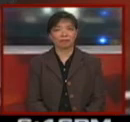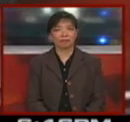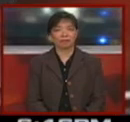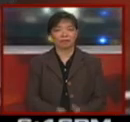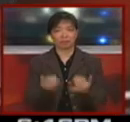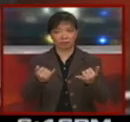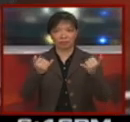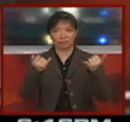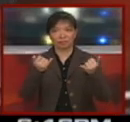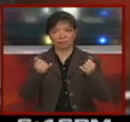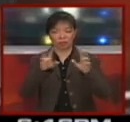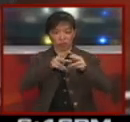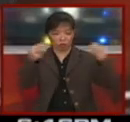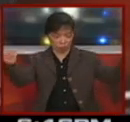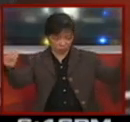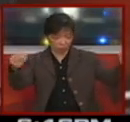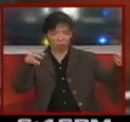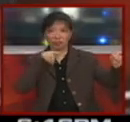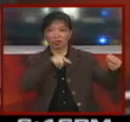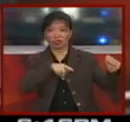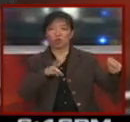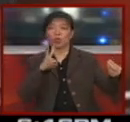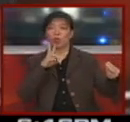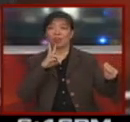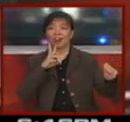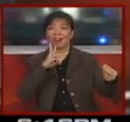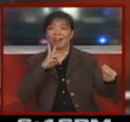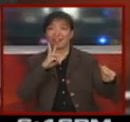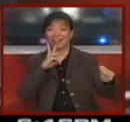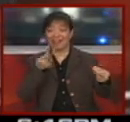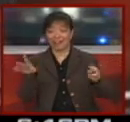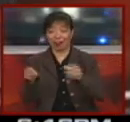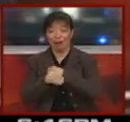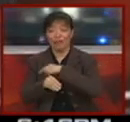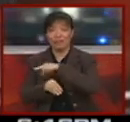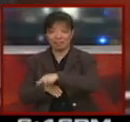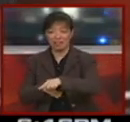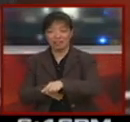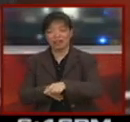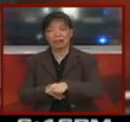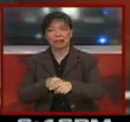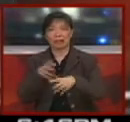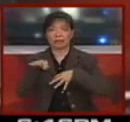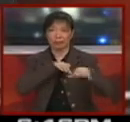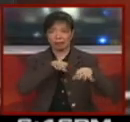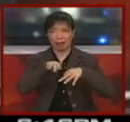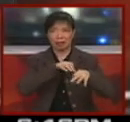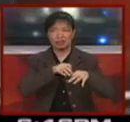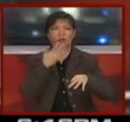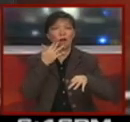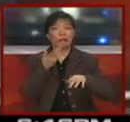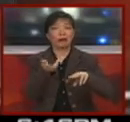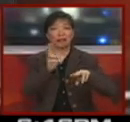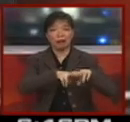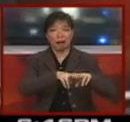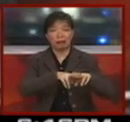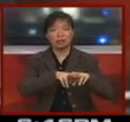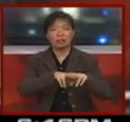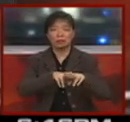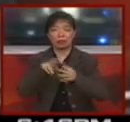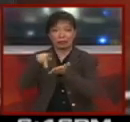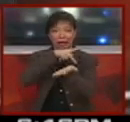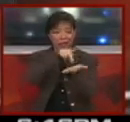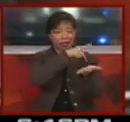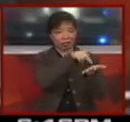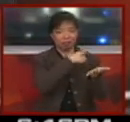ng pahayag sa dyaryo ang mga water concessionaire kaugnay ng issue sa umano'y dagdag singil na pinapasa raw nito sa mga